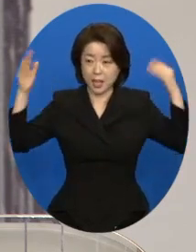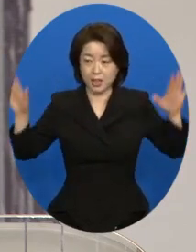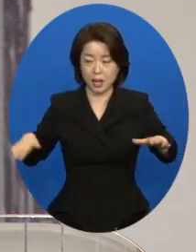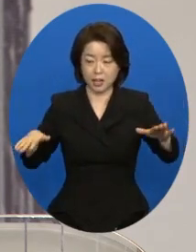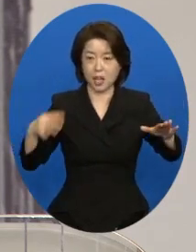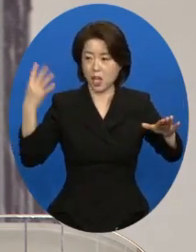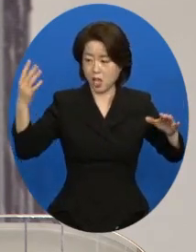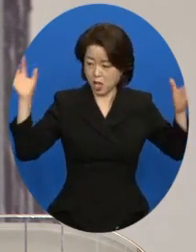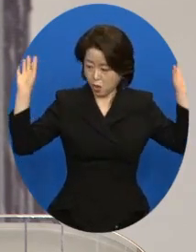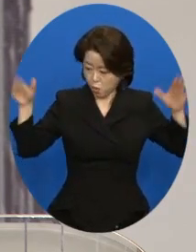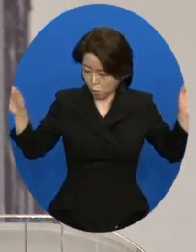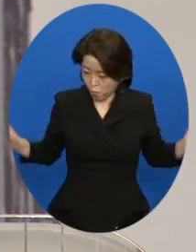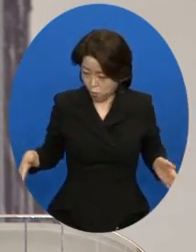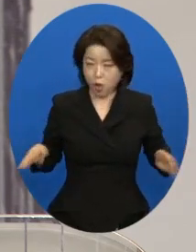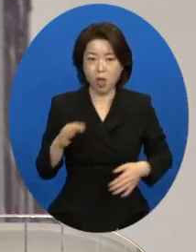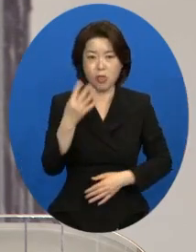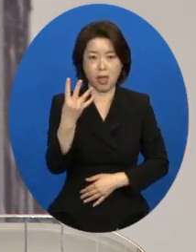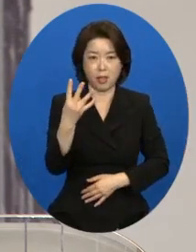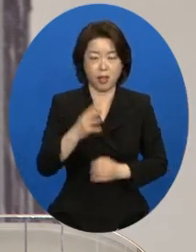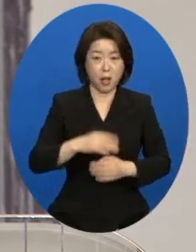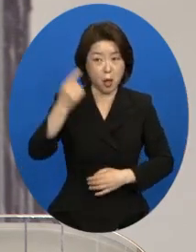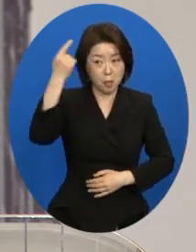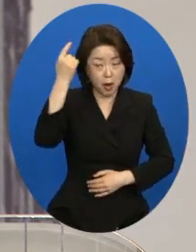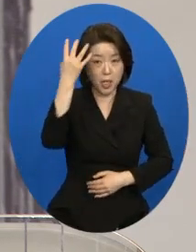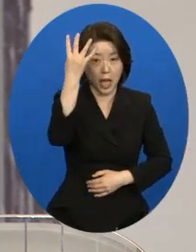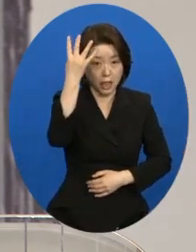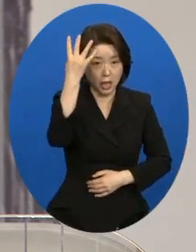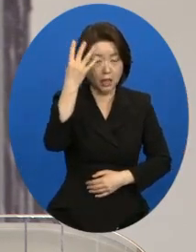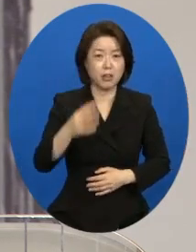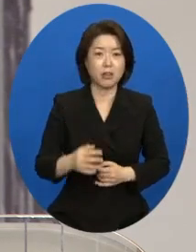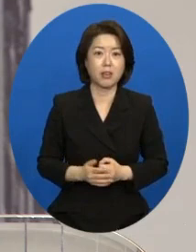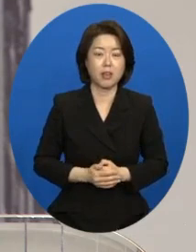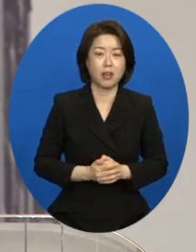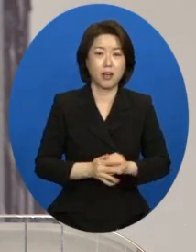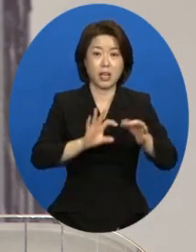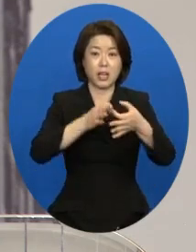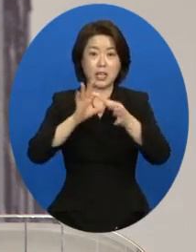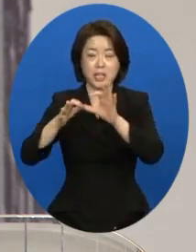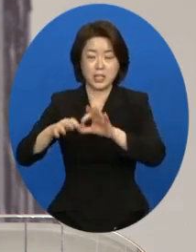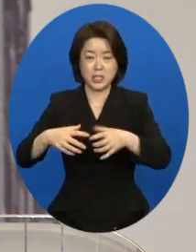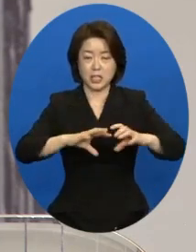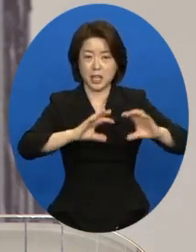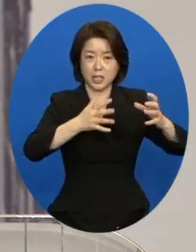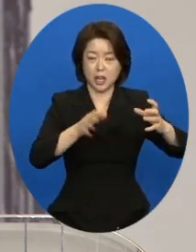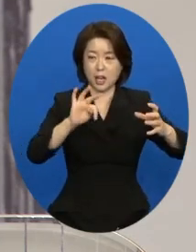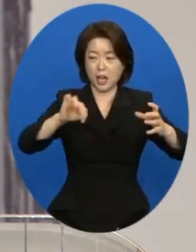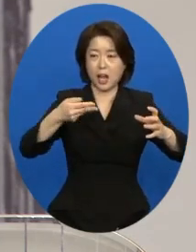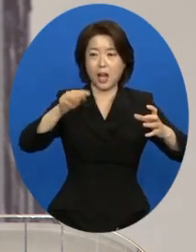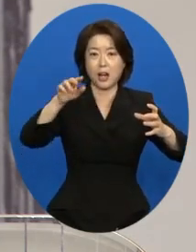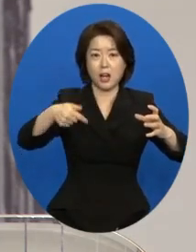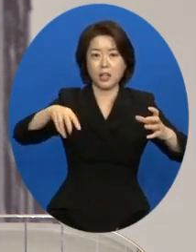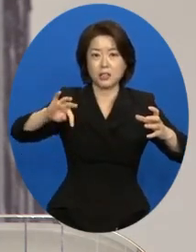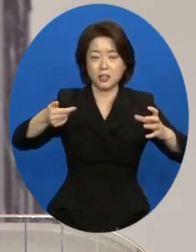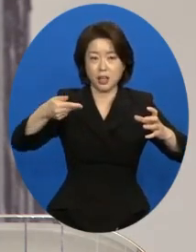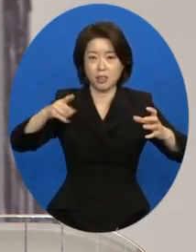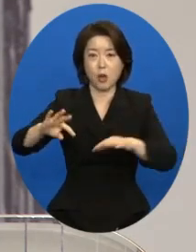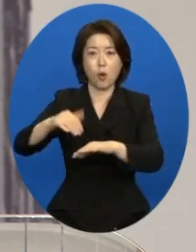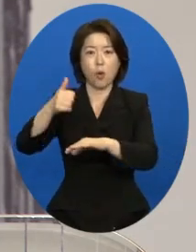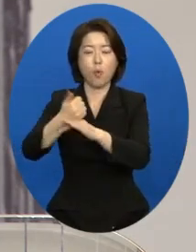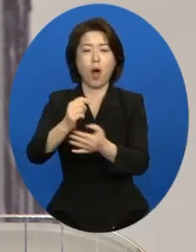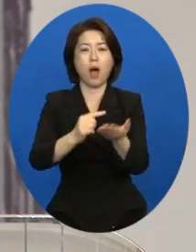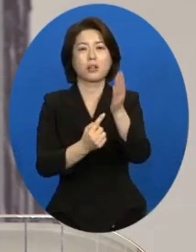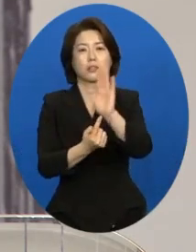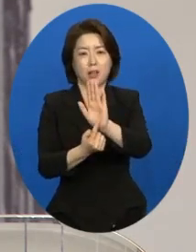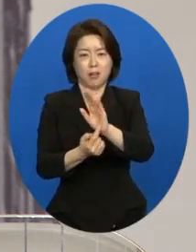개가 있고 또한 머리가 또 넷입니다. 헬라 제국의 알렉산더 대왕을 상징합니다. 그